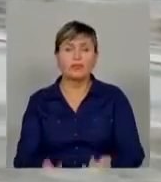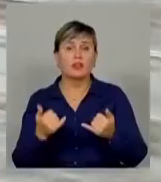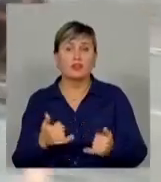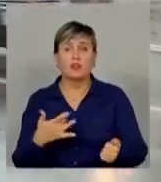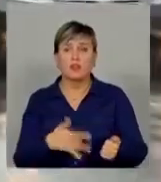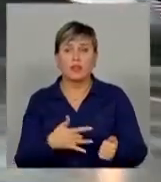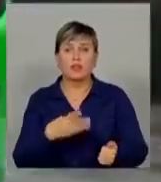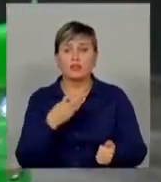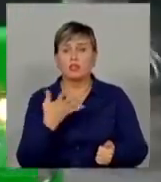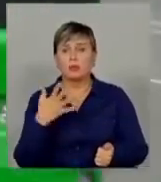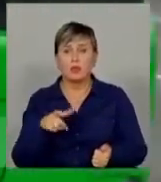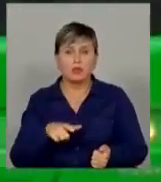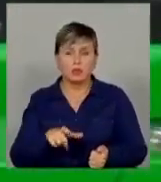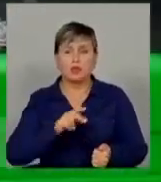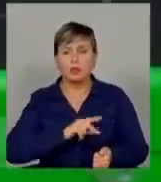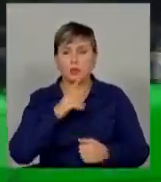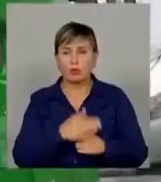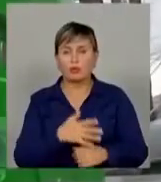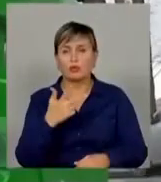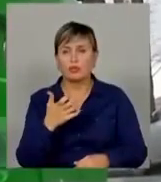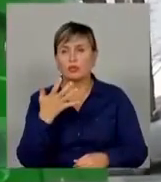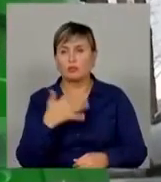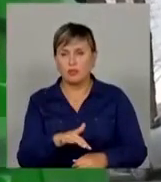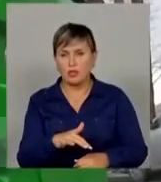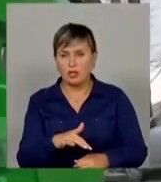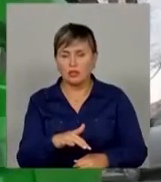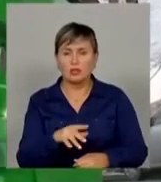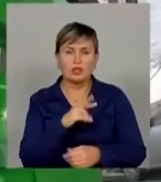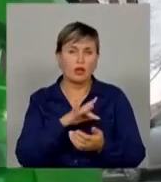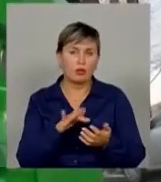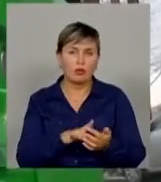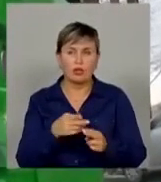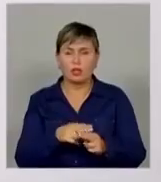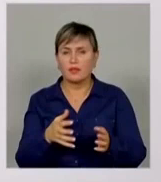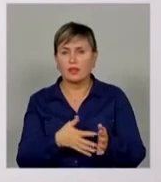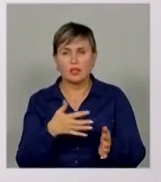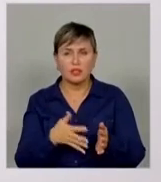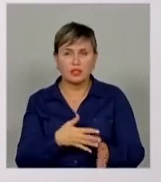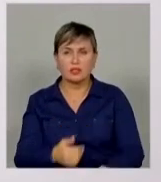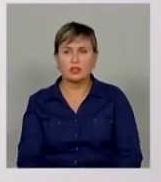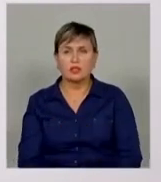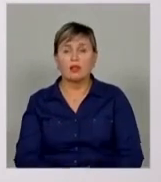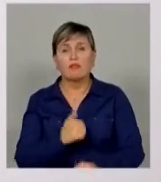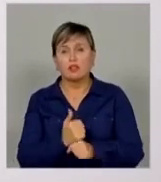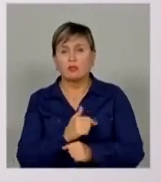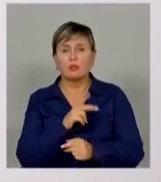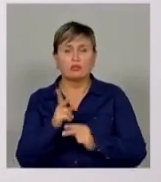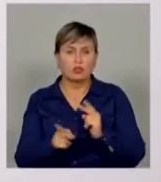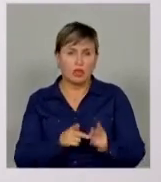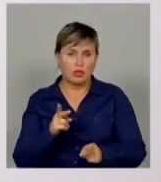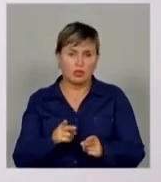Таразе 35 маршрутов. Курсирует порядка 350 автобусов, но для города этого недостаточно. В основном жалобы поступают в часы